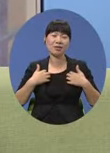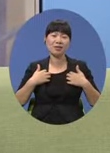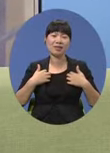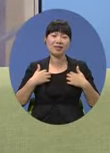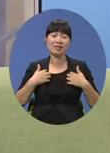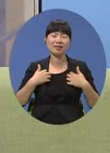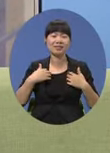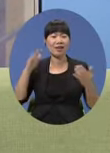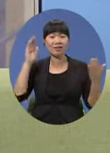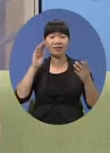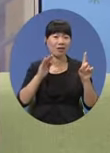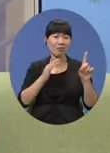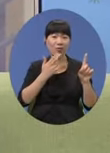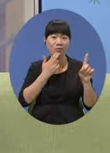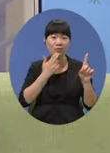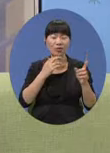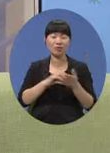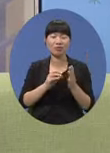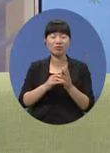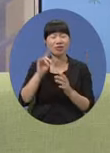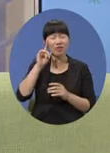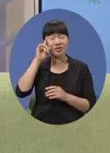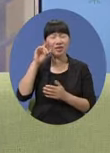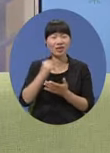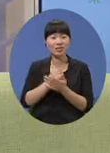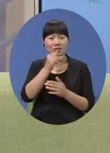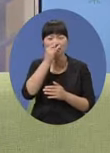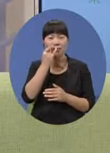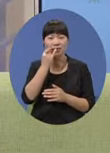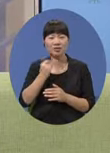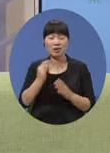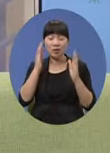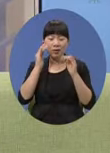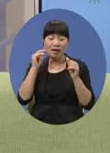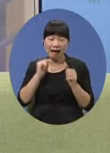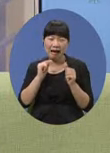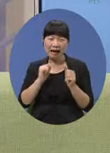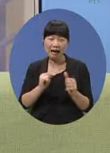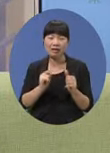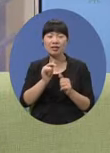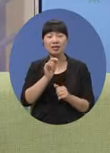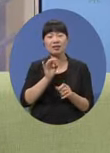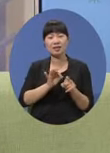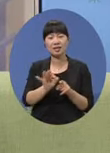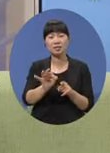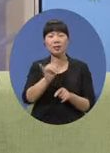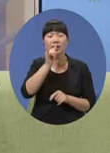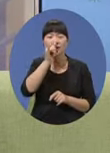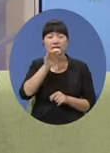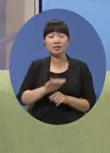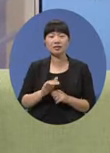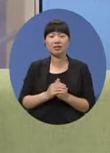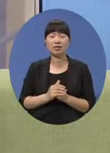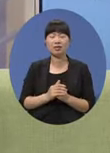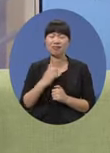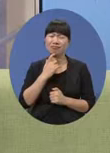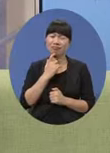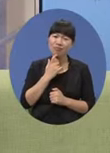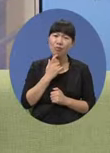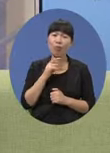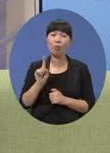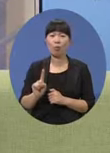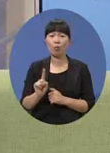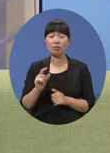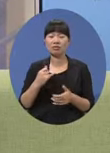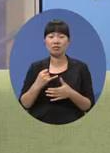거의 없잖아요, 그렇죠. 선생님. 다들 어느 정도 스트레스 갖고 있고 엄마들도 공부하라고 다들 이제 말씀을 잔소리를 하시는데 유독